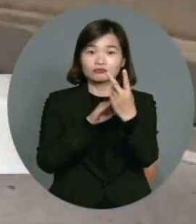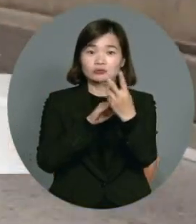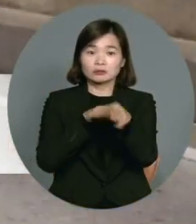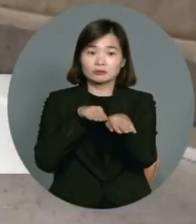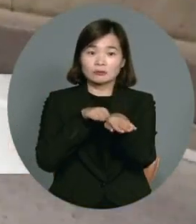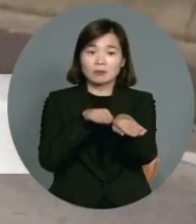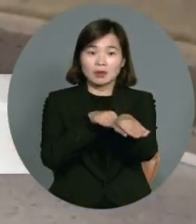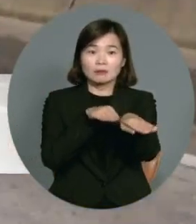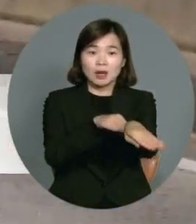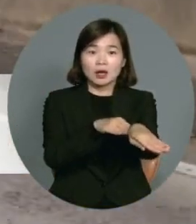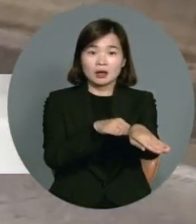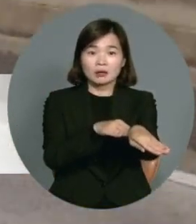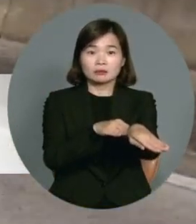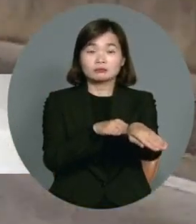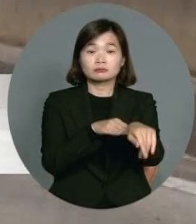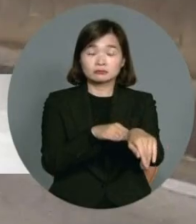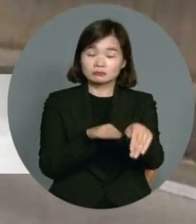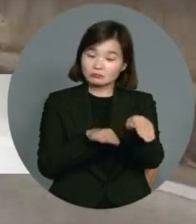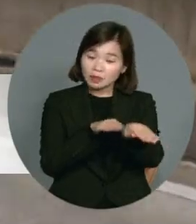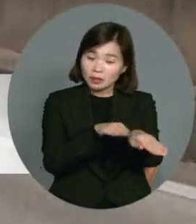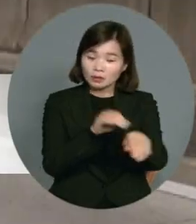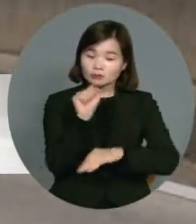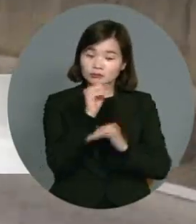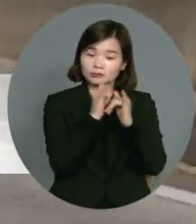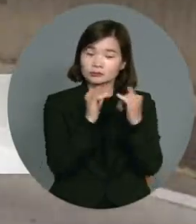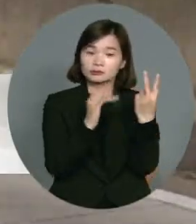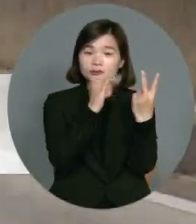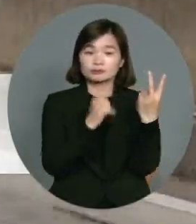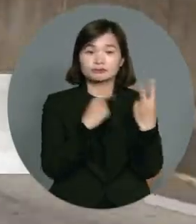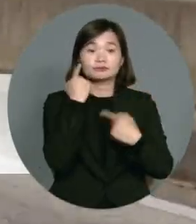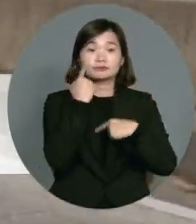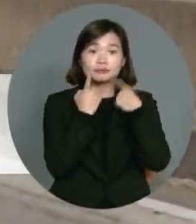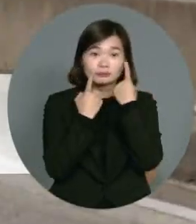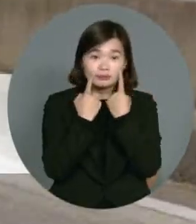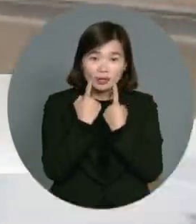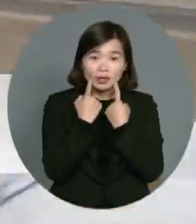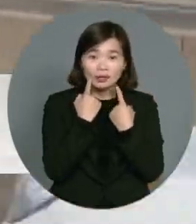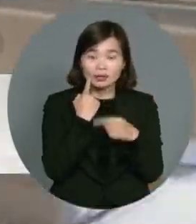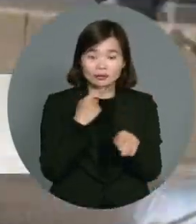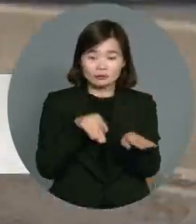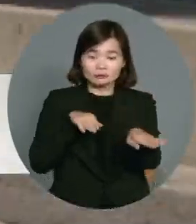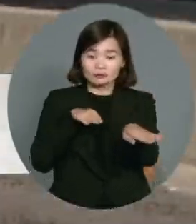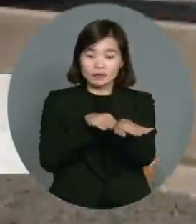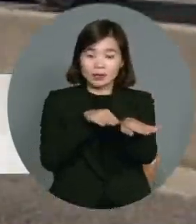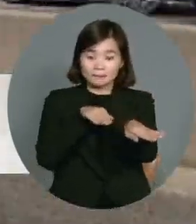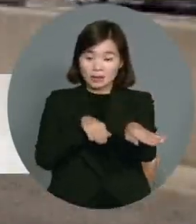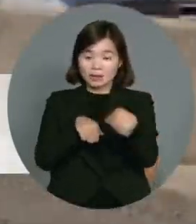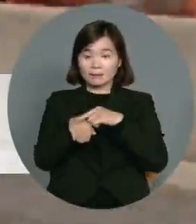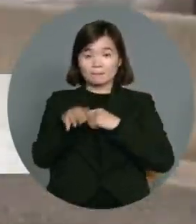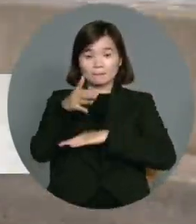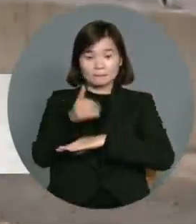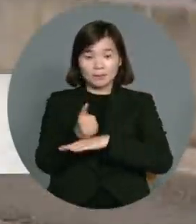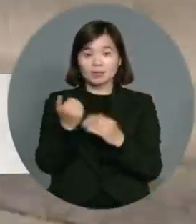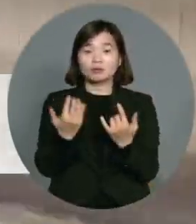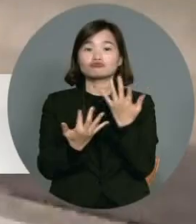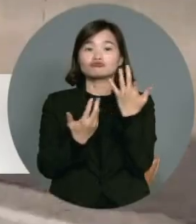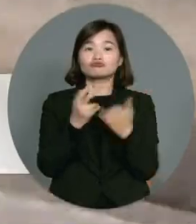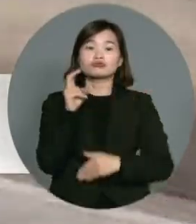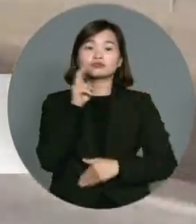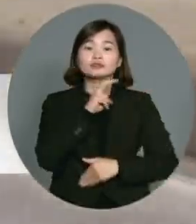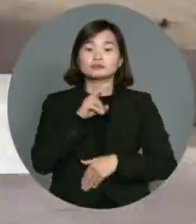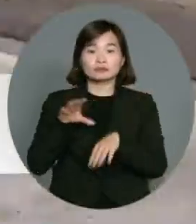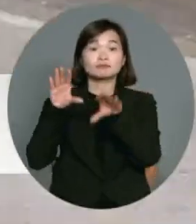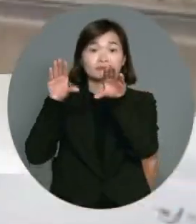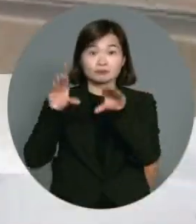추돌하는 사고가났습니다이 사고로 운전자 등 2명이 닫혔고 마지막에 추돌한 승용차에서 불이나 20분